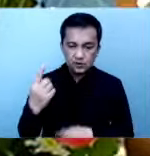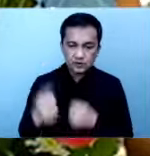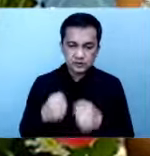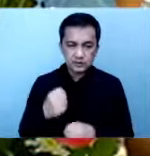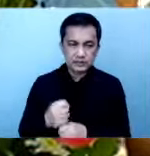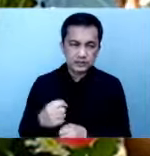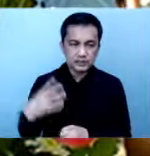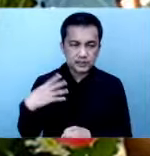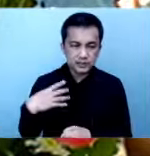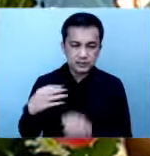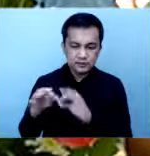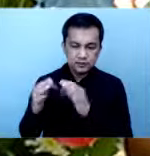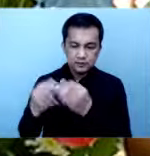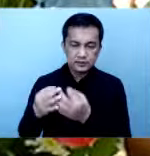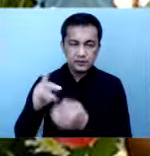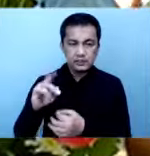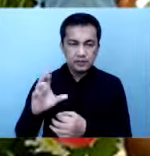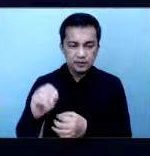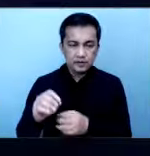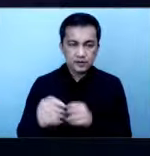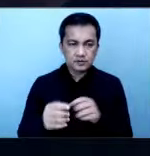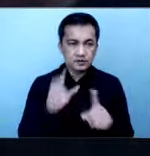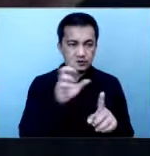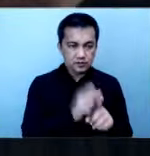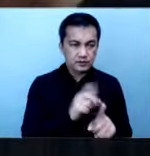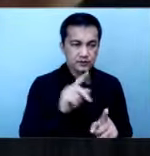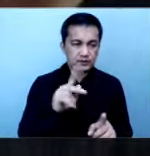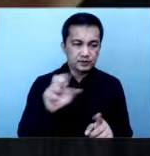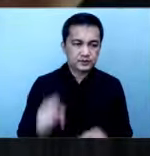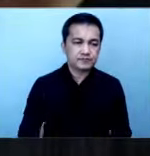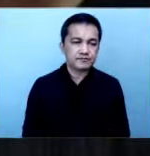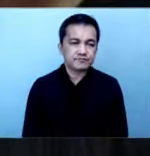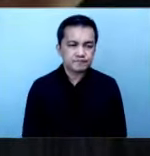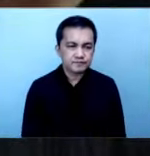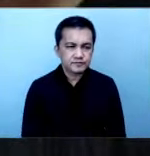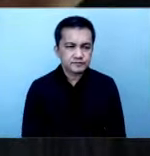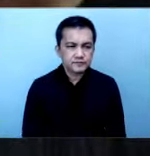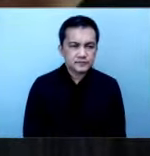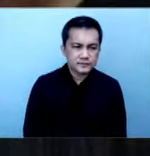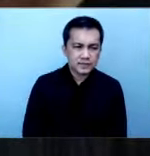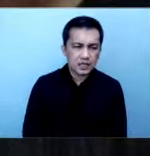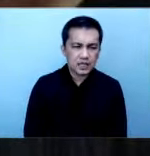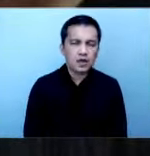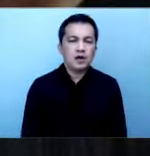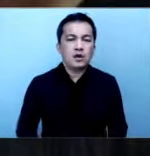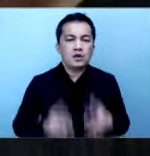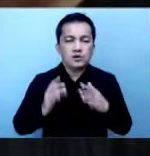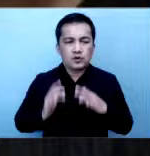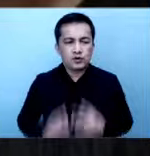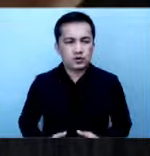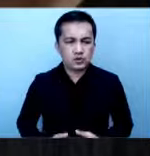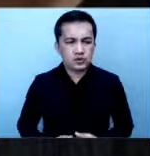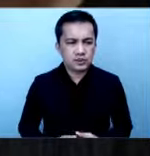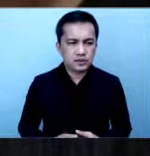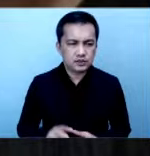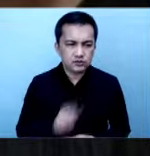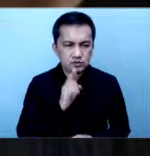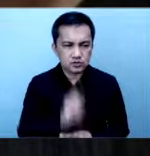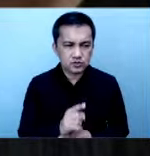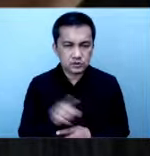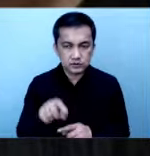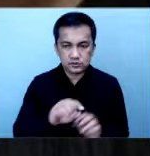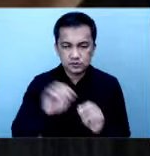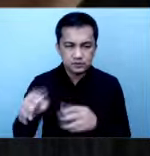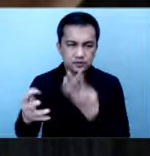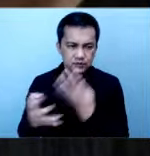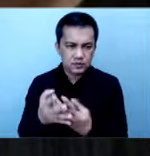pamilya Digamo bago nahuli si Teves. Nakaka-relieve po talaga, lalo-lalo na po if he will be behind bars. We would like